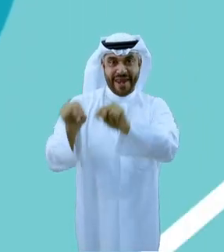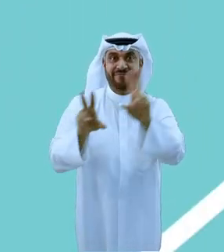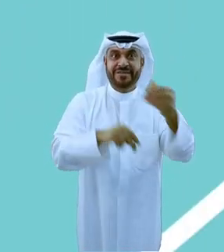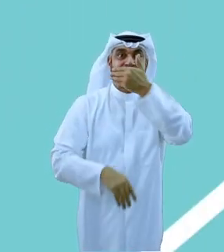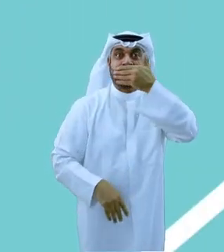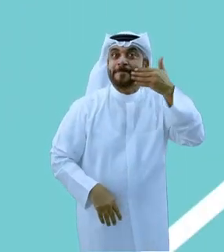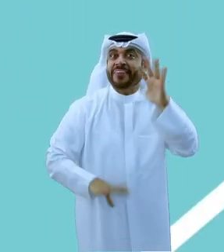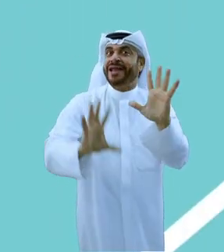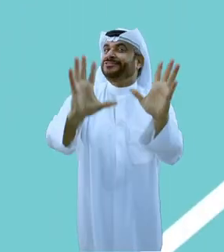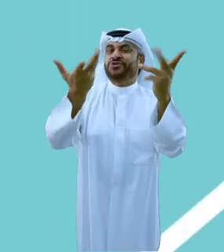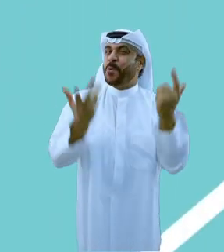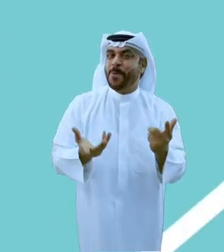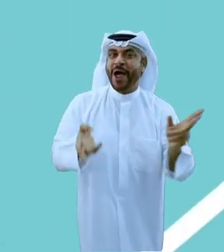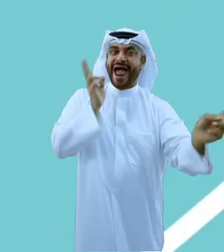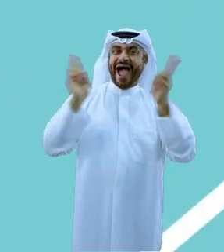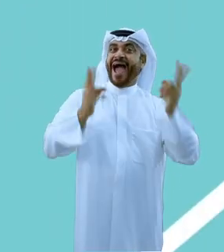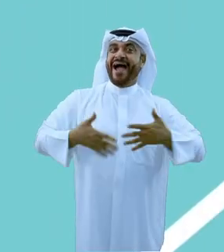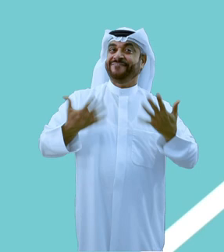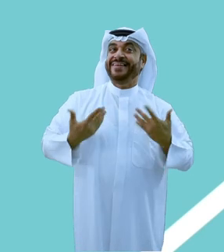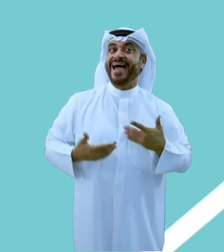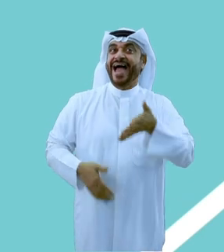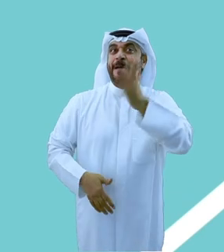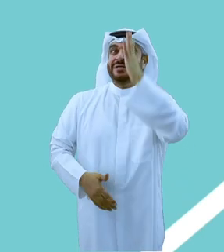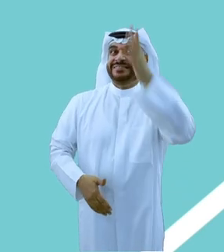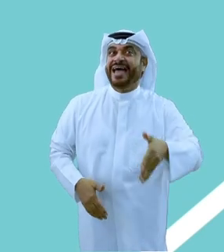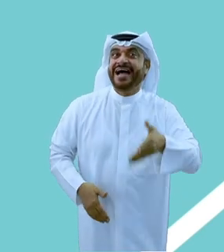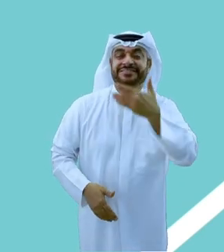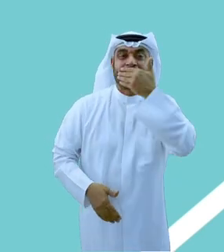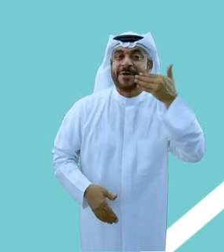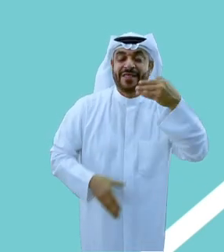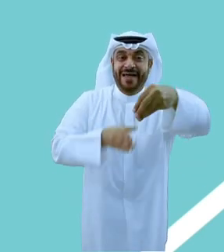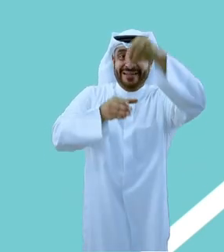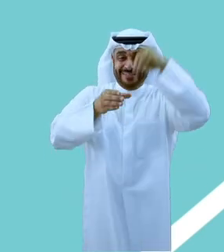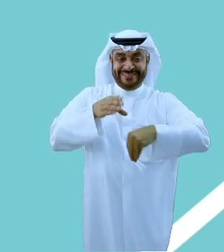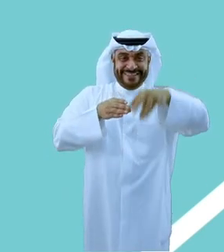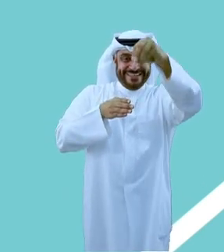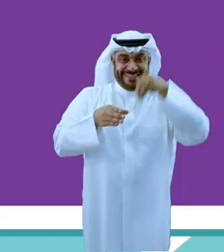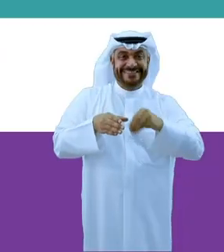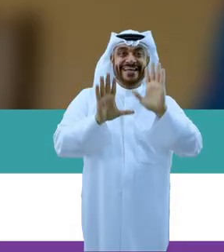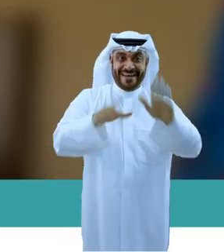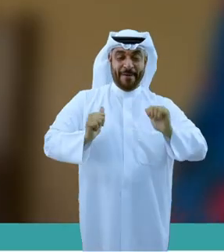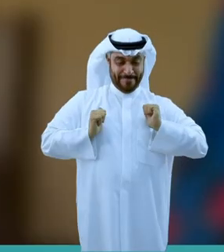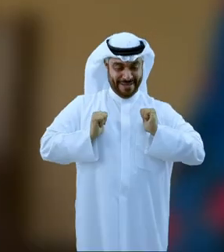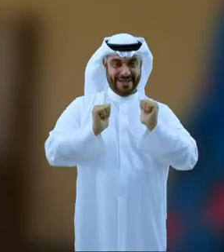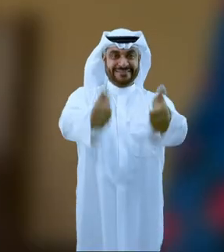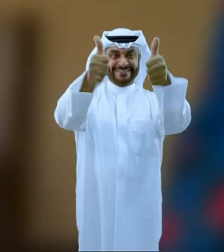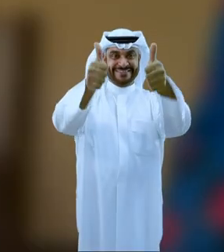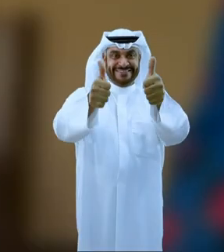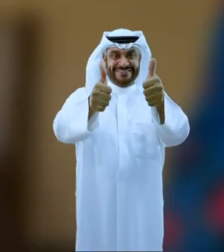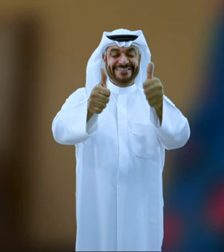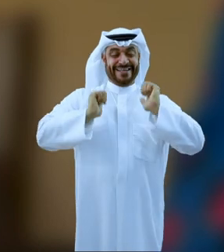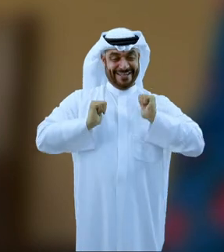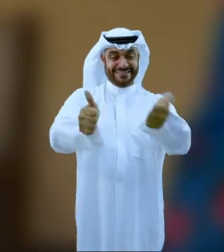المناسبات الاجتماعية مثل القرقيعان كان نادي الطموح الكويتي الرياضي حاضر ومتواجد. والمبادرة أن